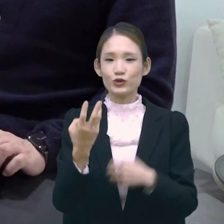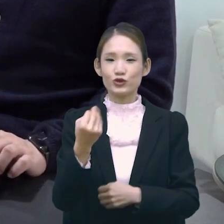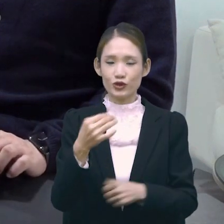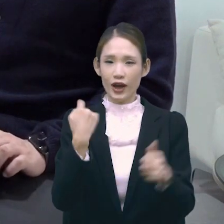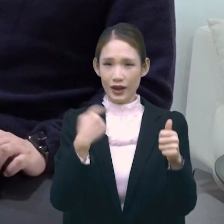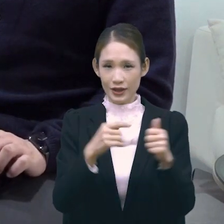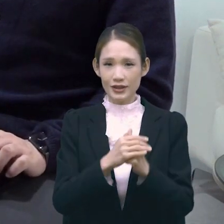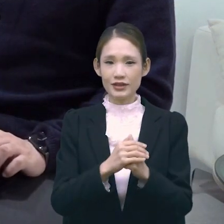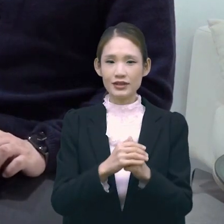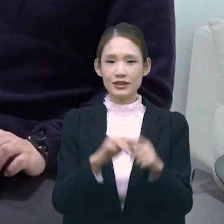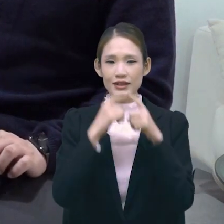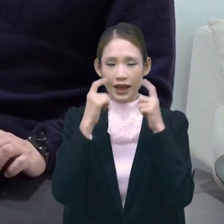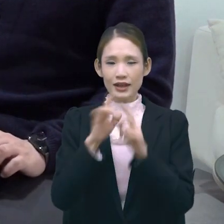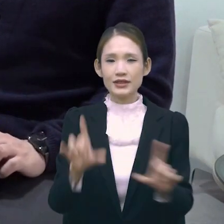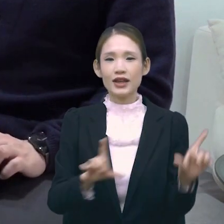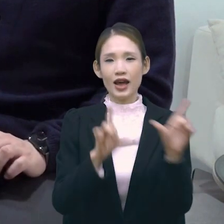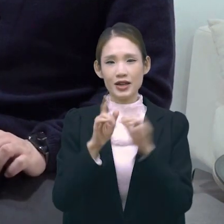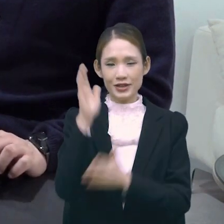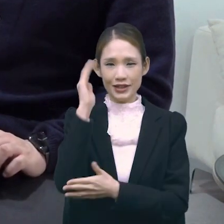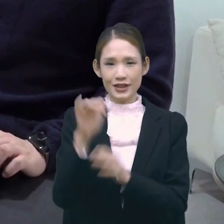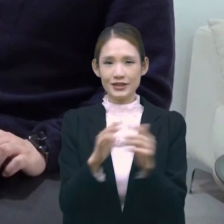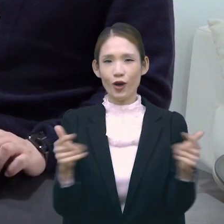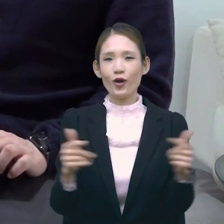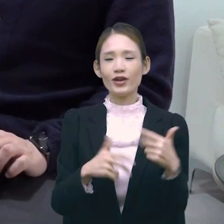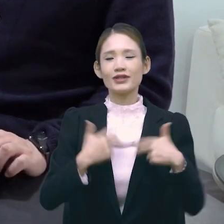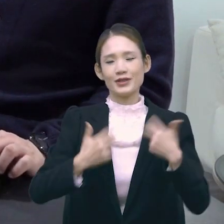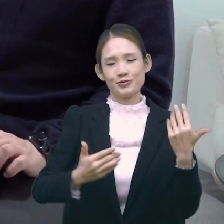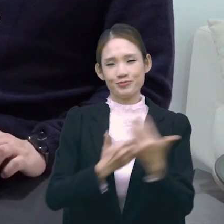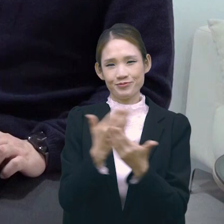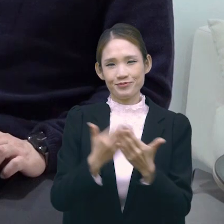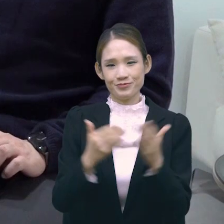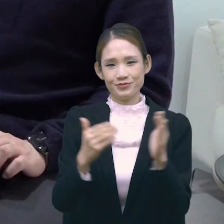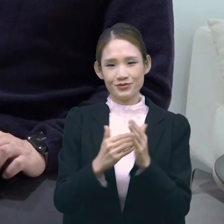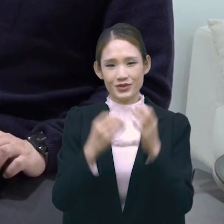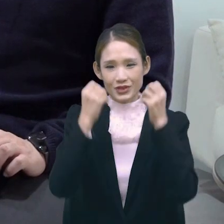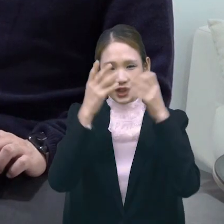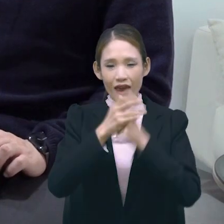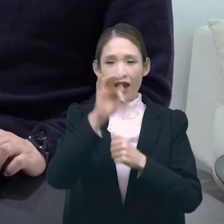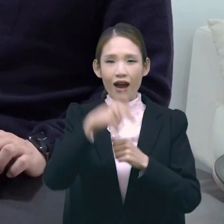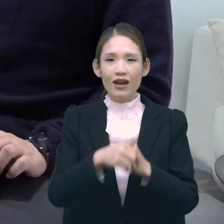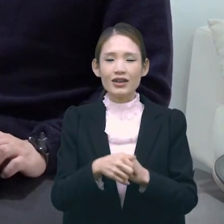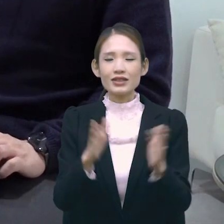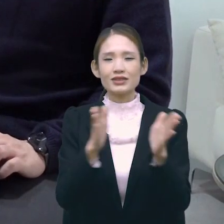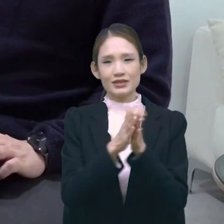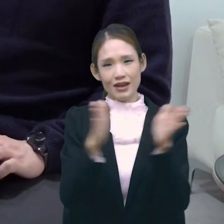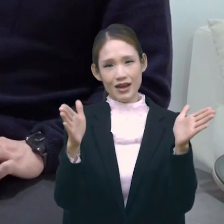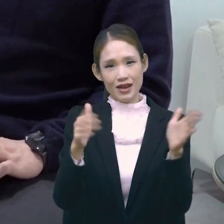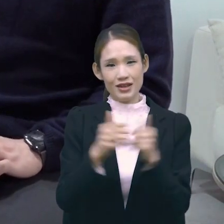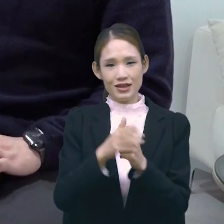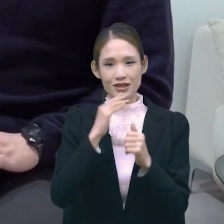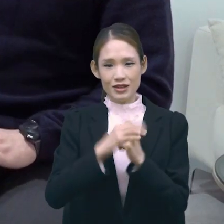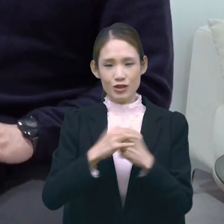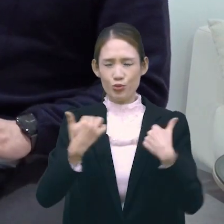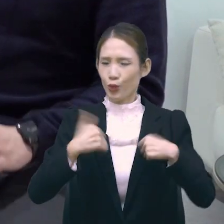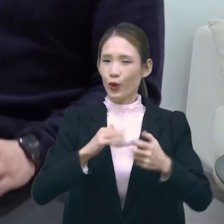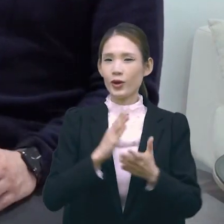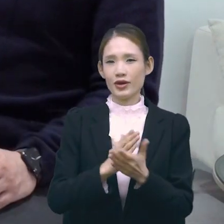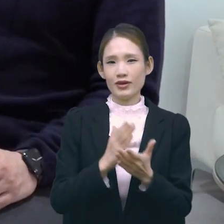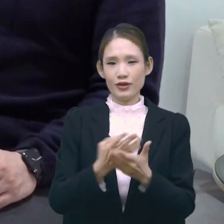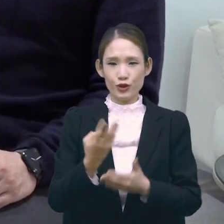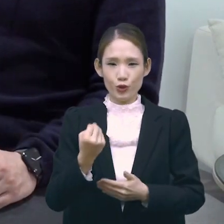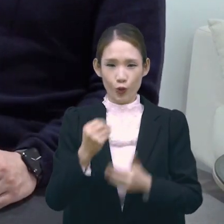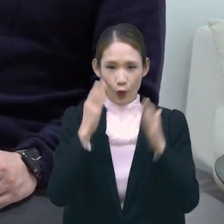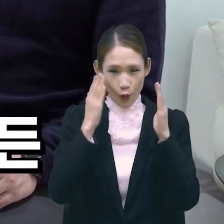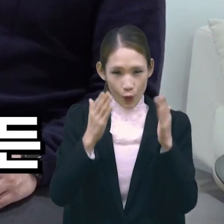수학 얘기들 또 안승준 개인의 삶 얘기 이런 거 재밌게 좀 나눠봤는데 우리 새학기가 여러분 시작이 돼요. 새학기에 아무것도 포기하지 말고